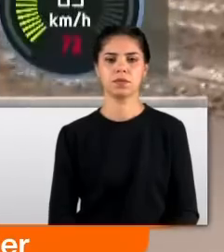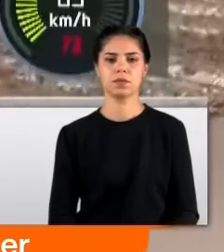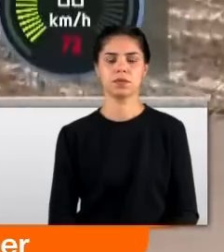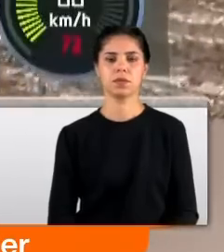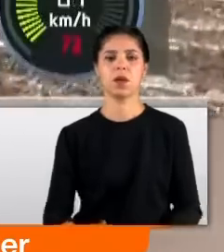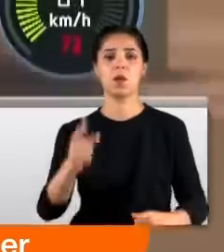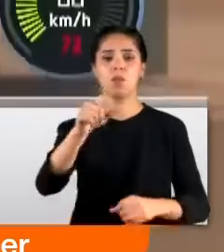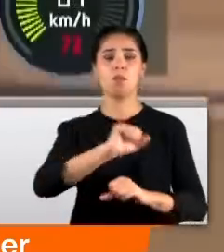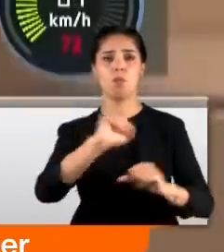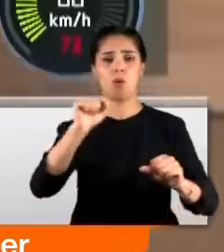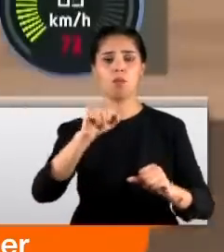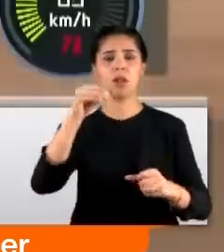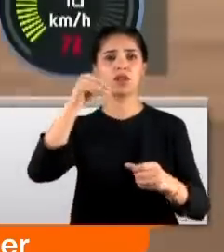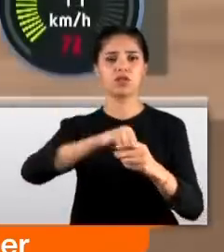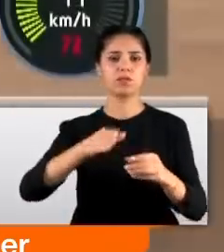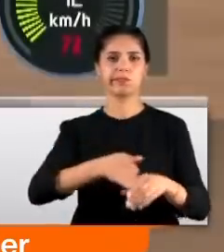Mayınların arasından geçtiler,